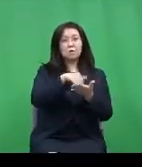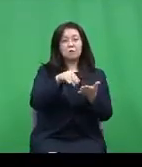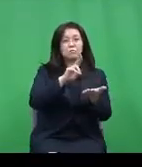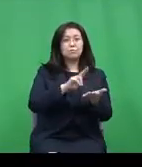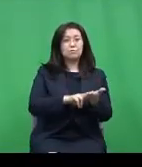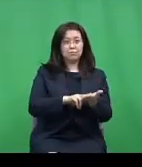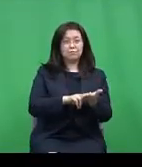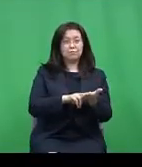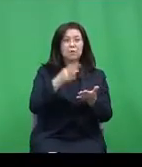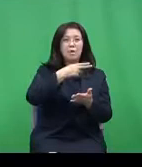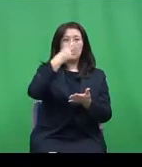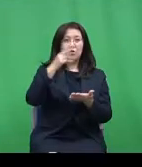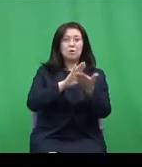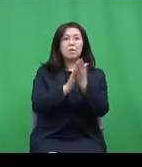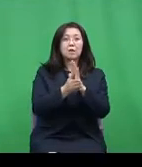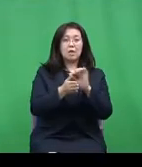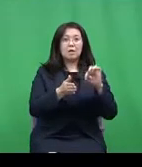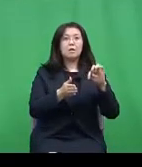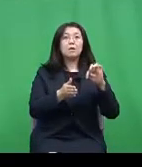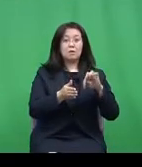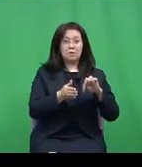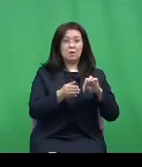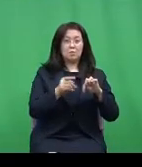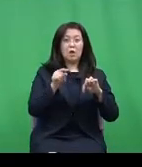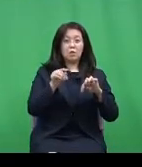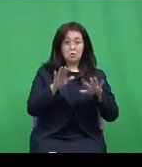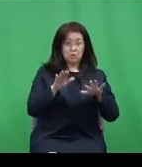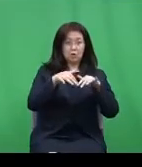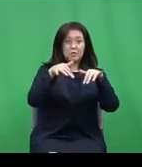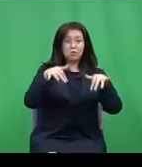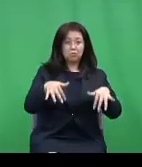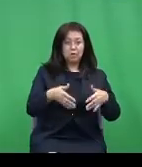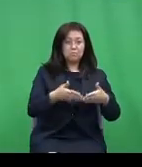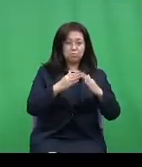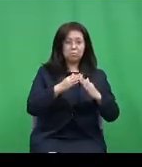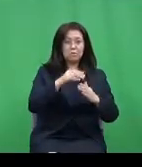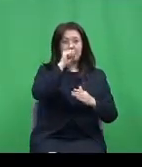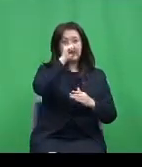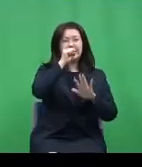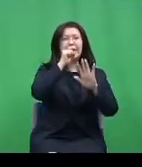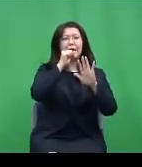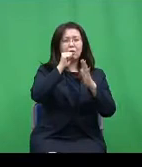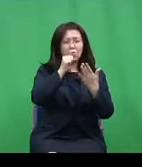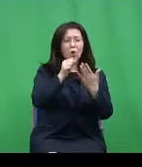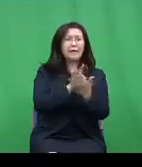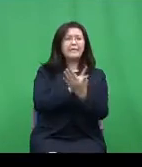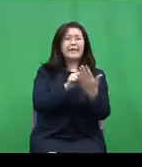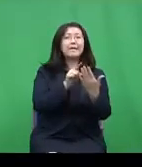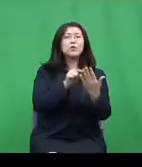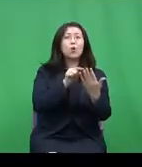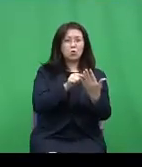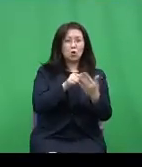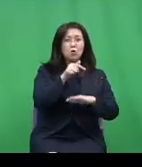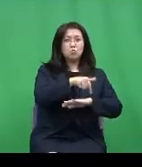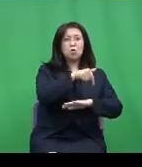算措置をしてもらって、で富山県には、まあ、それでもそういう仕組みを作ってもらったのはいいんですけど、